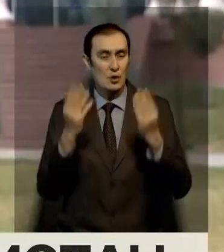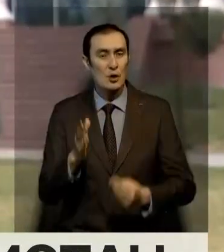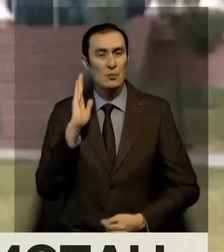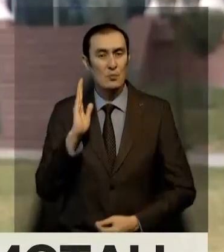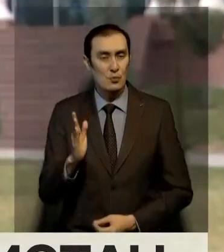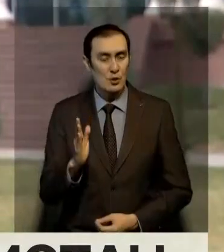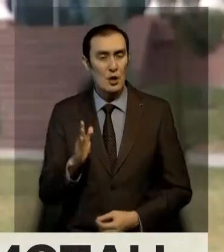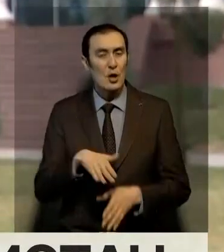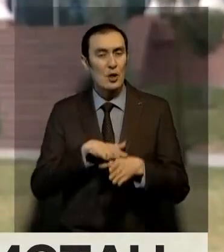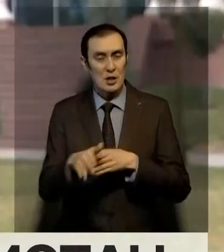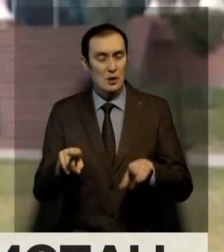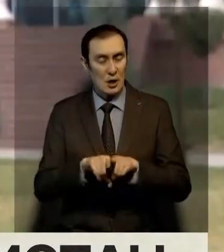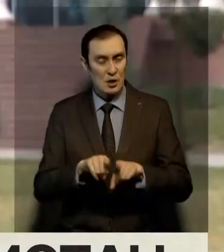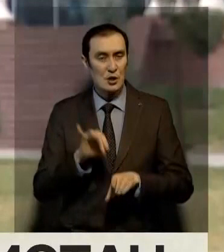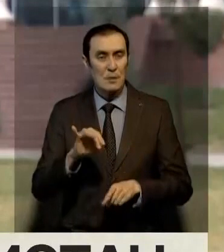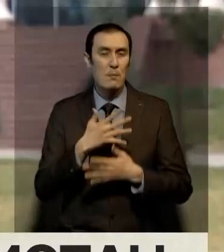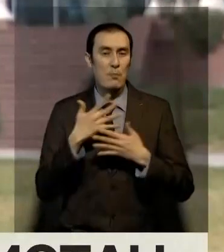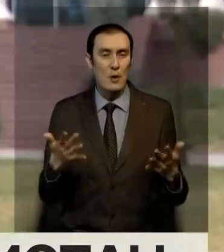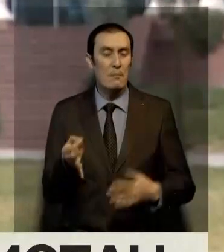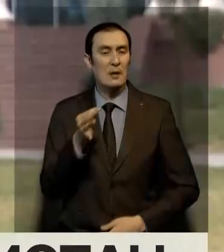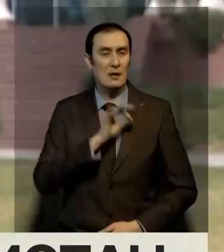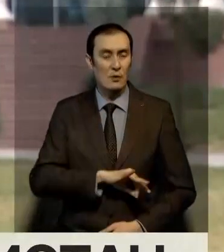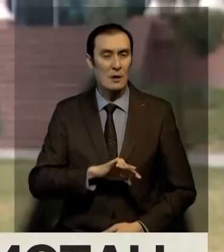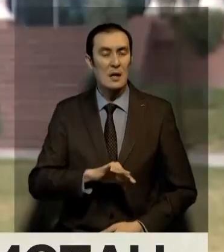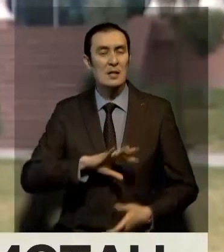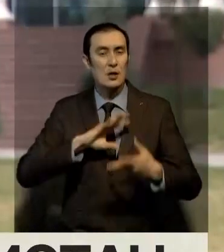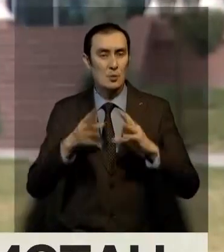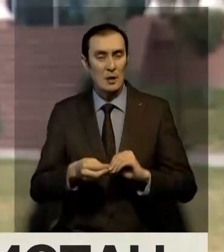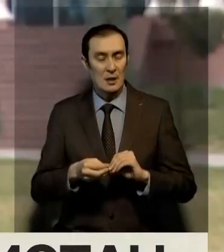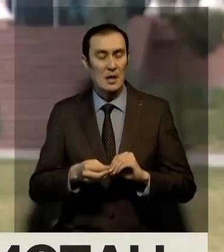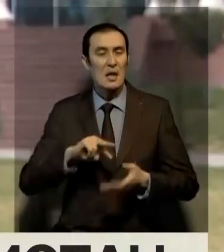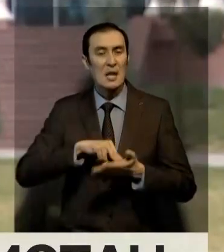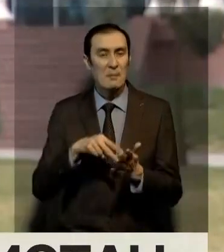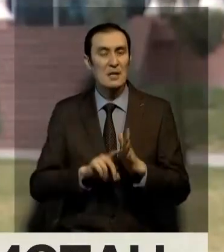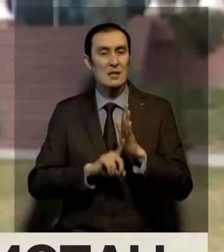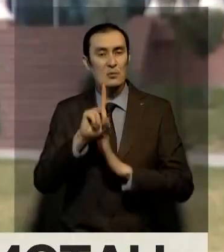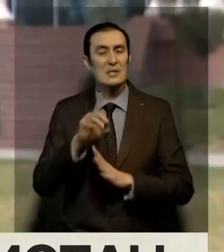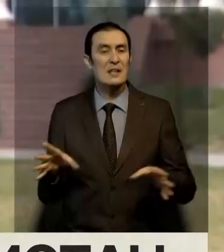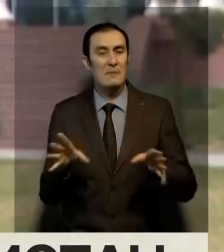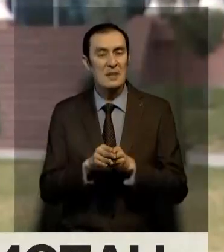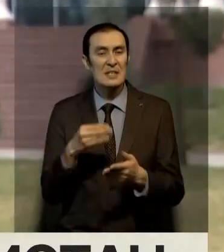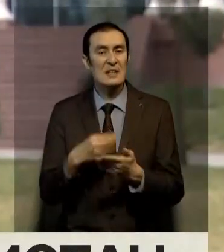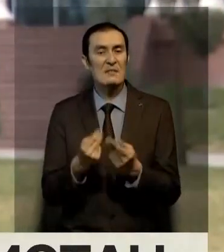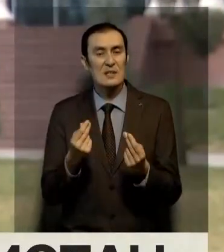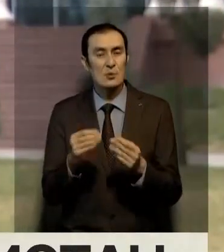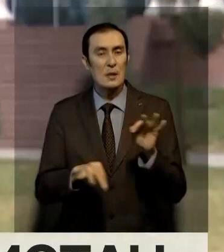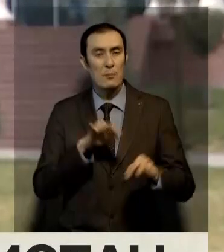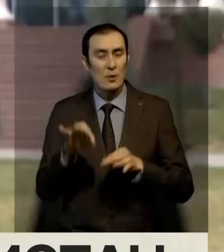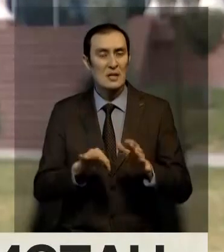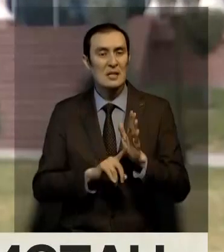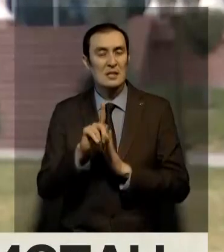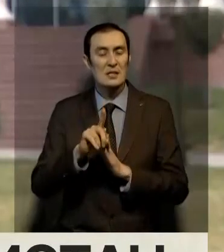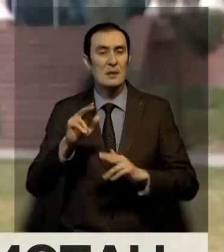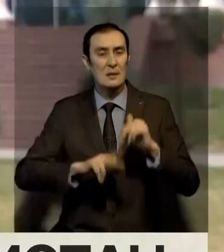обещает быть насыщенным, а значит, более плодотворным на результаты. Стороны намерены запустить совместные инвестиционные проекты и